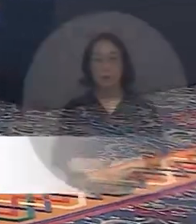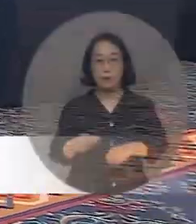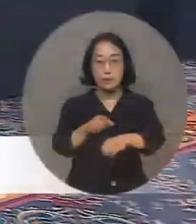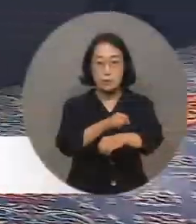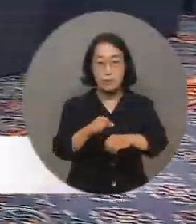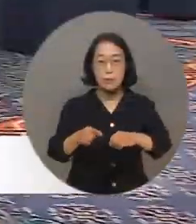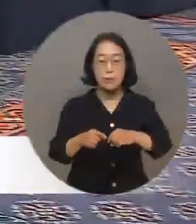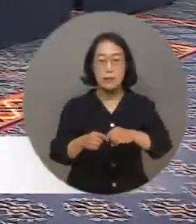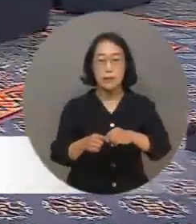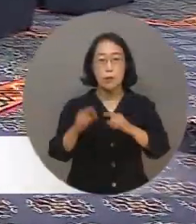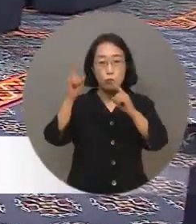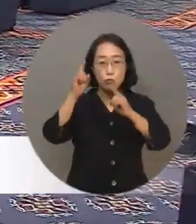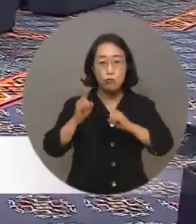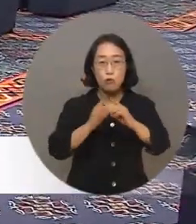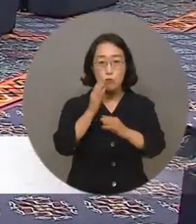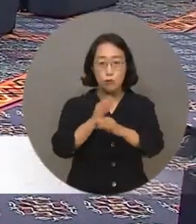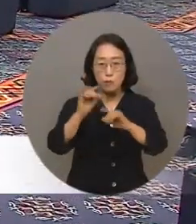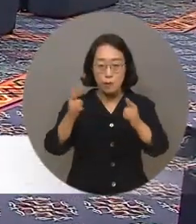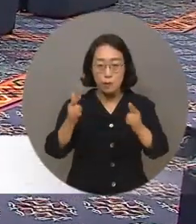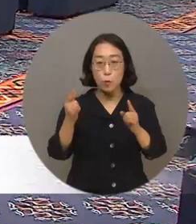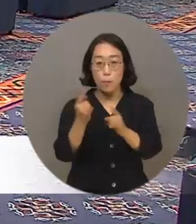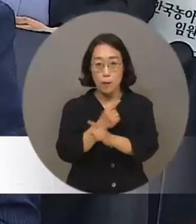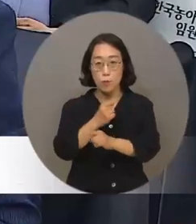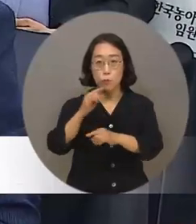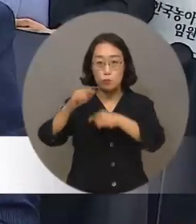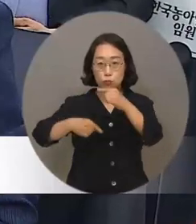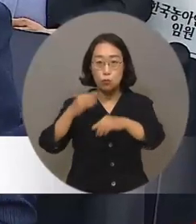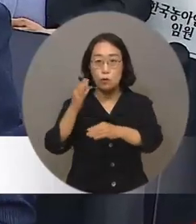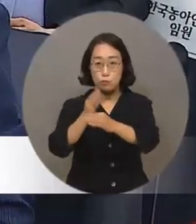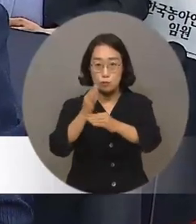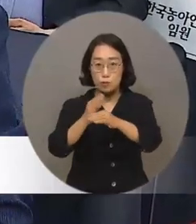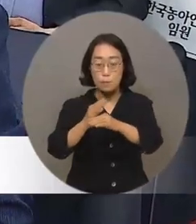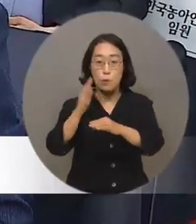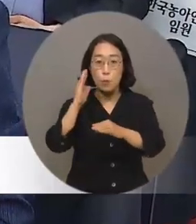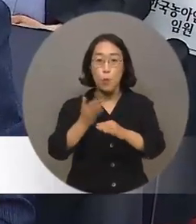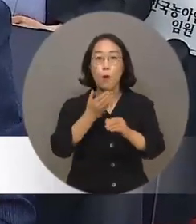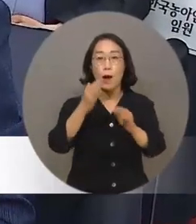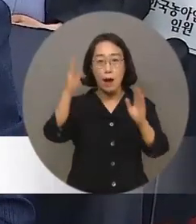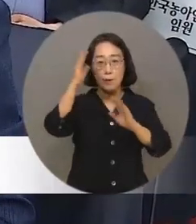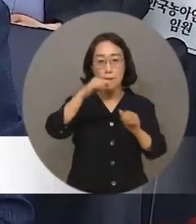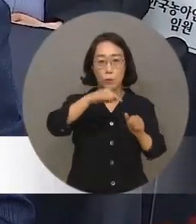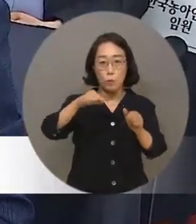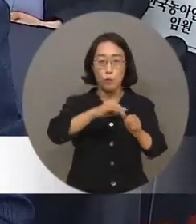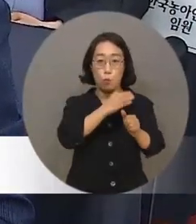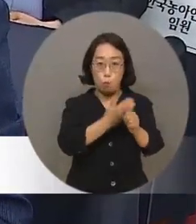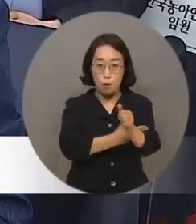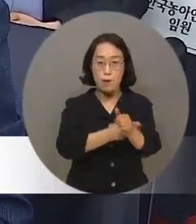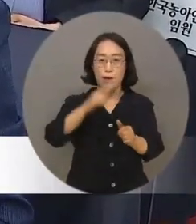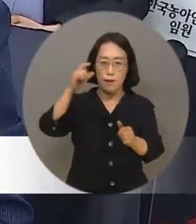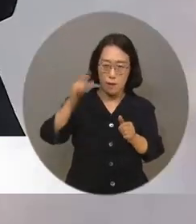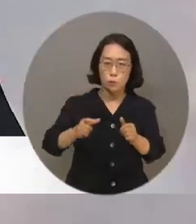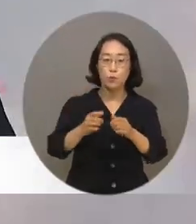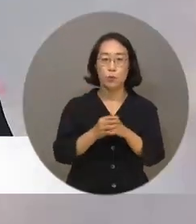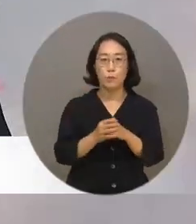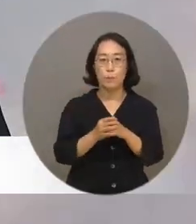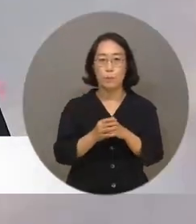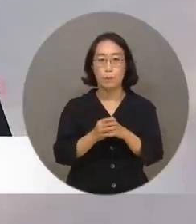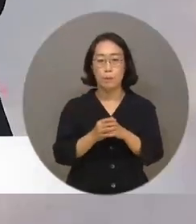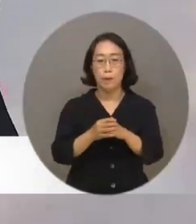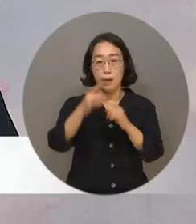특히 구와 중심이 아닌 수어 중심의 농교육 환경을 통한 청각장애 학생의 교육권 보장을 강조했습니다